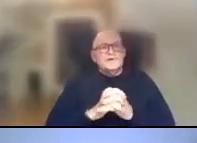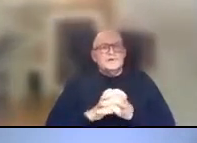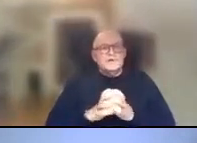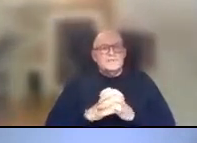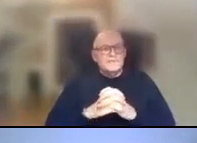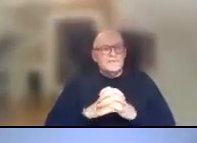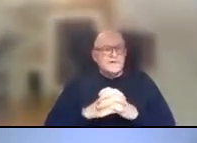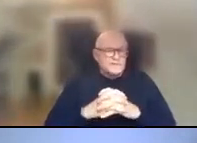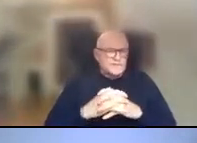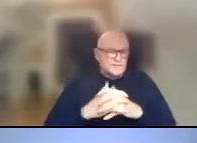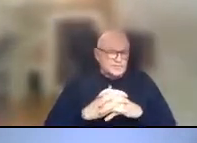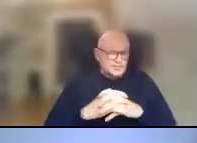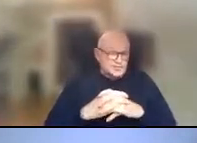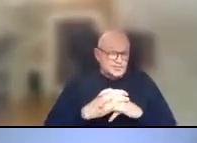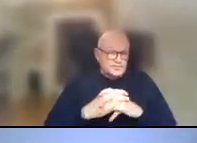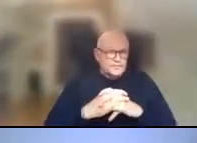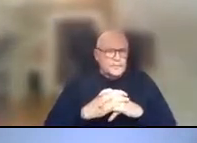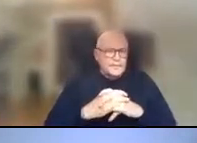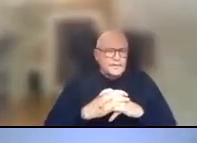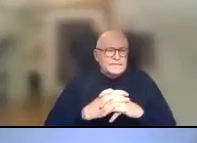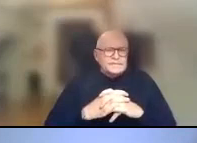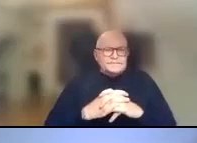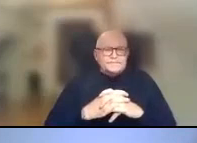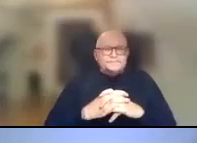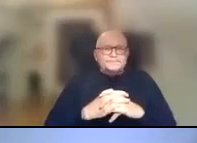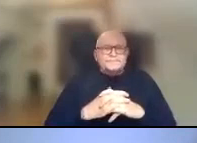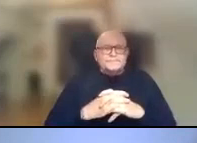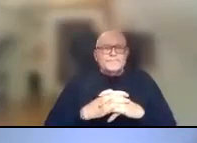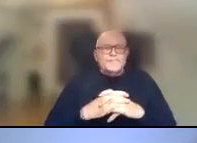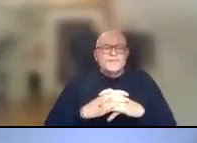in Berlin im offenen Vollzug.